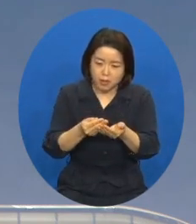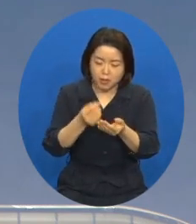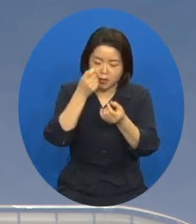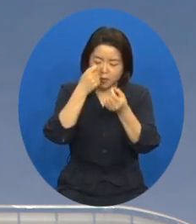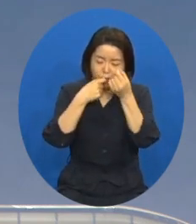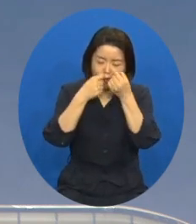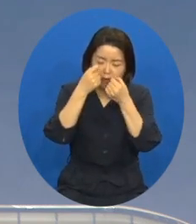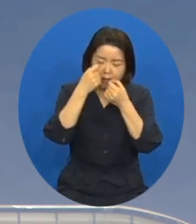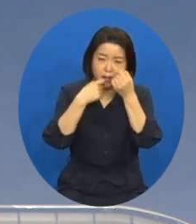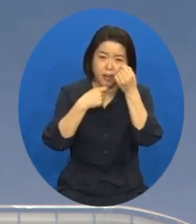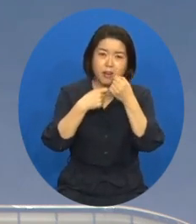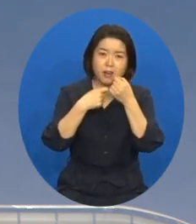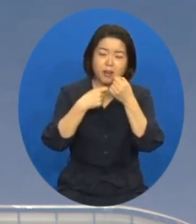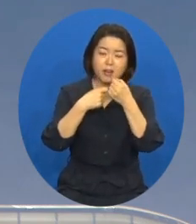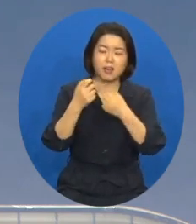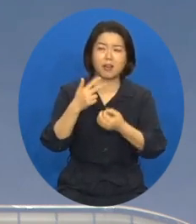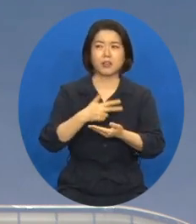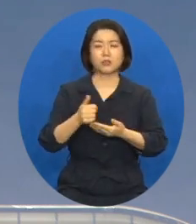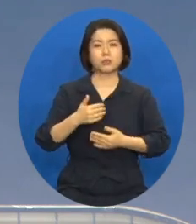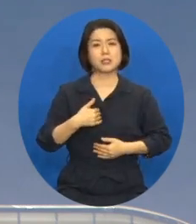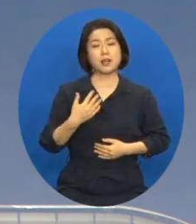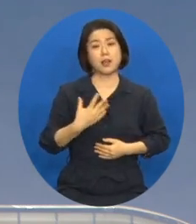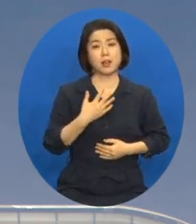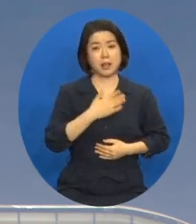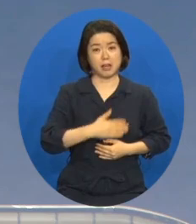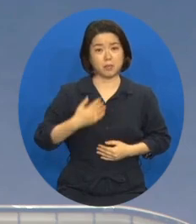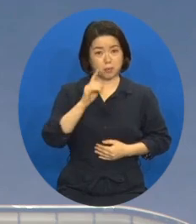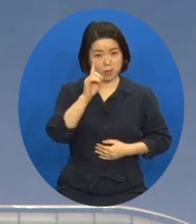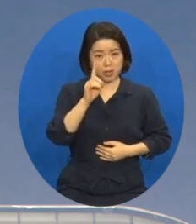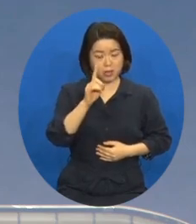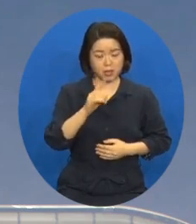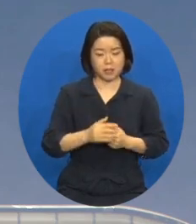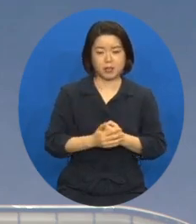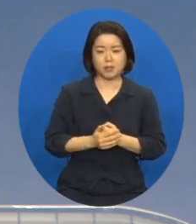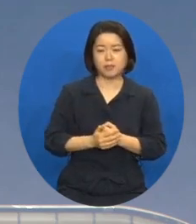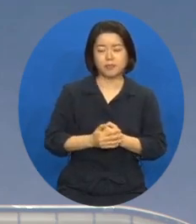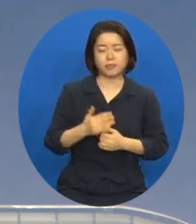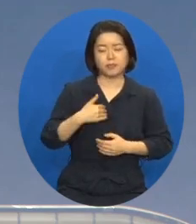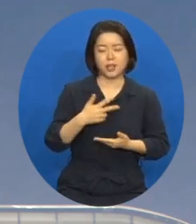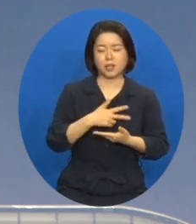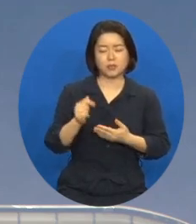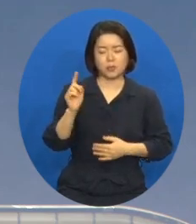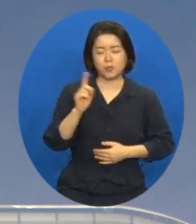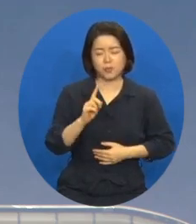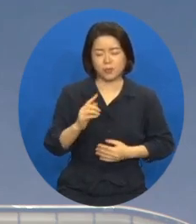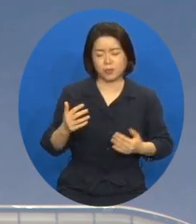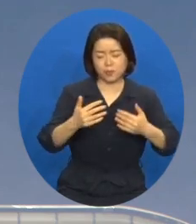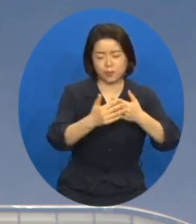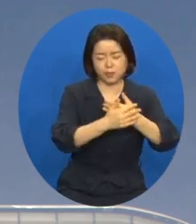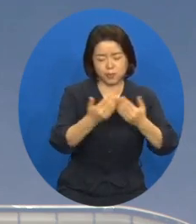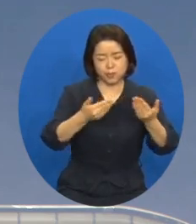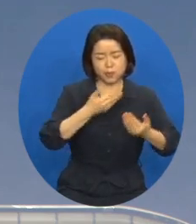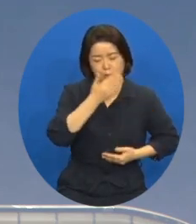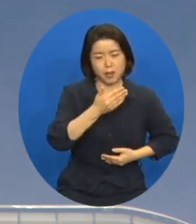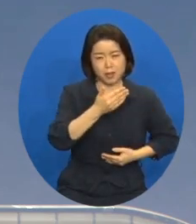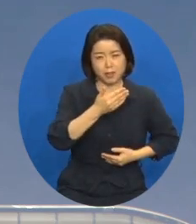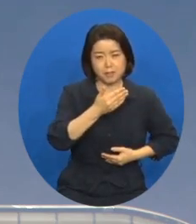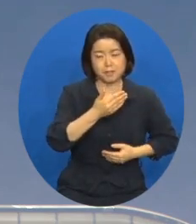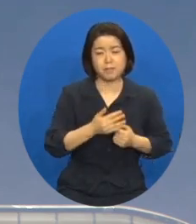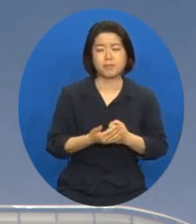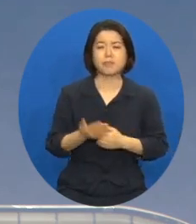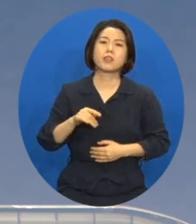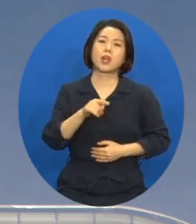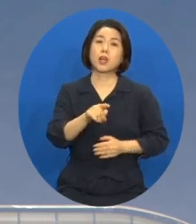나는지. 주님이 나와 한 몸이 되셨습니까? 나를 주님이 어떻게 품으실 수 있습니까? 그런데